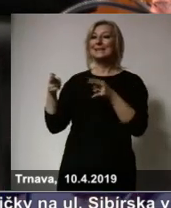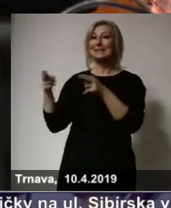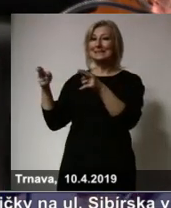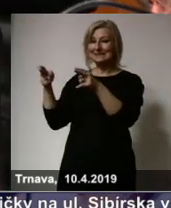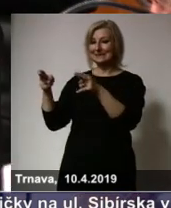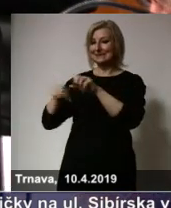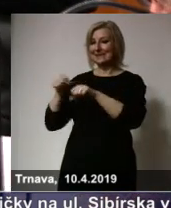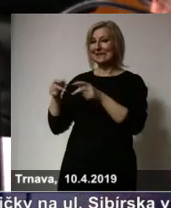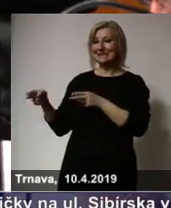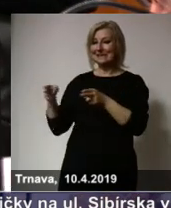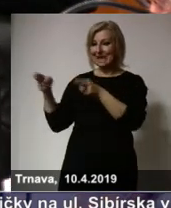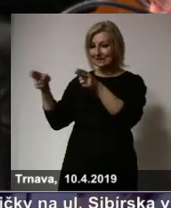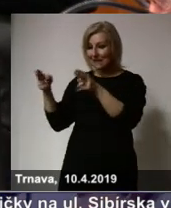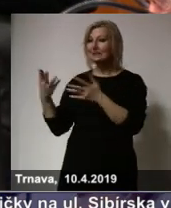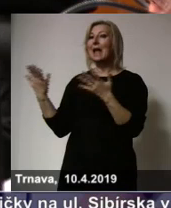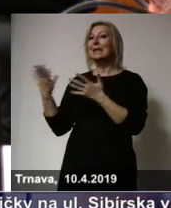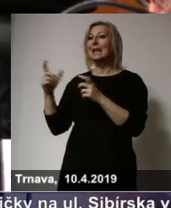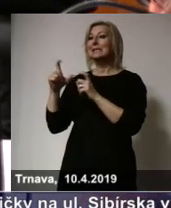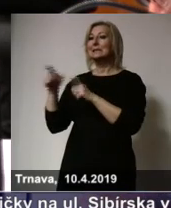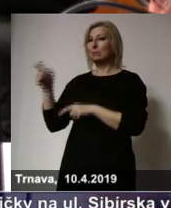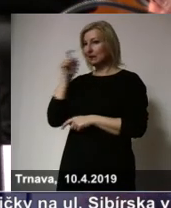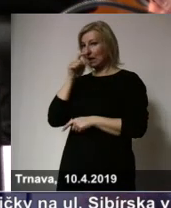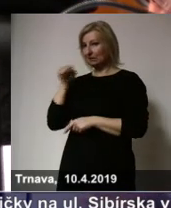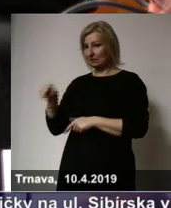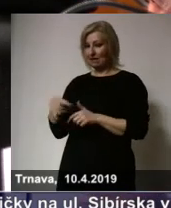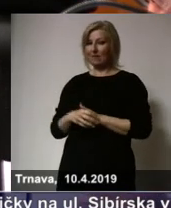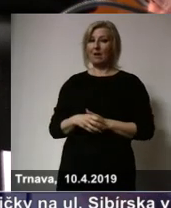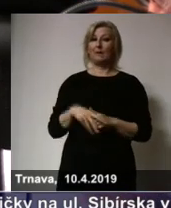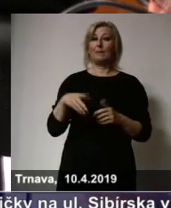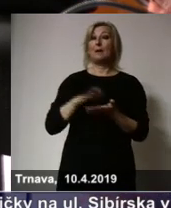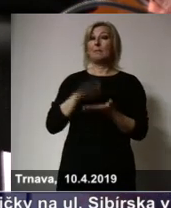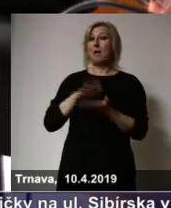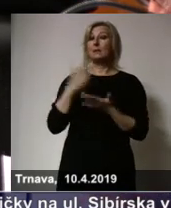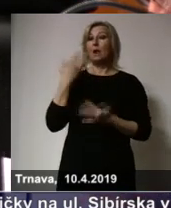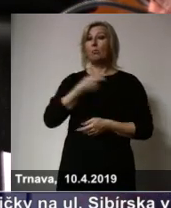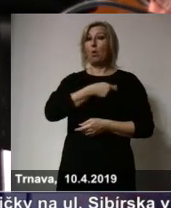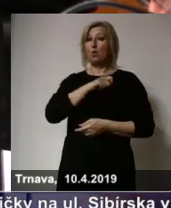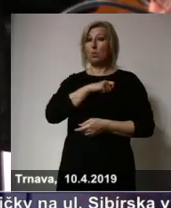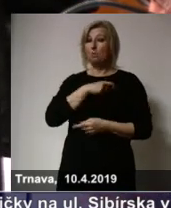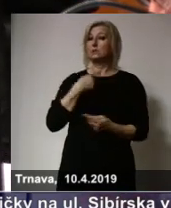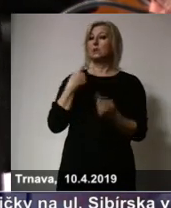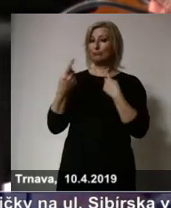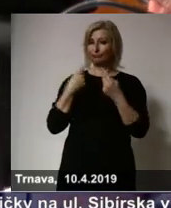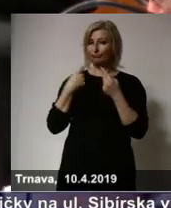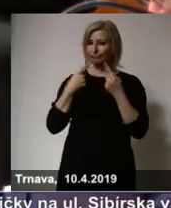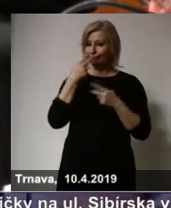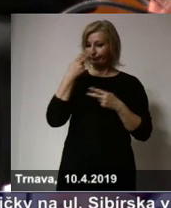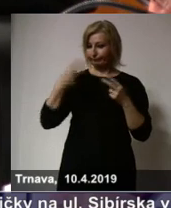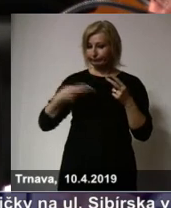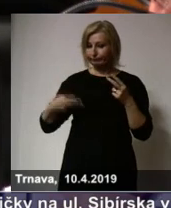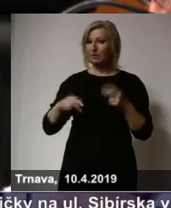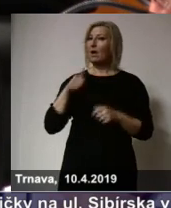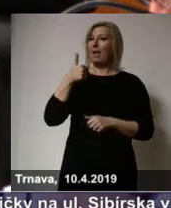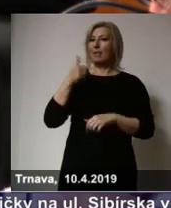Trnave. Tento materiál prerokovala Komisia hospodárenia nakladania s majetkom s jednou pripomienkou pána